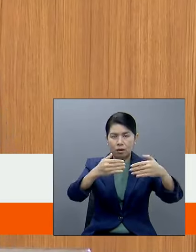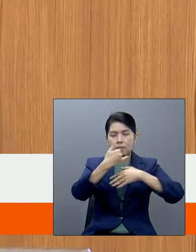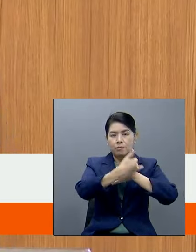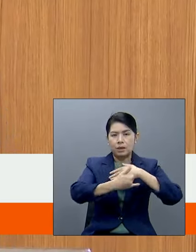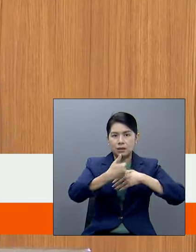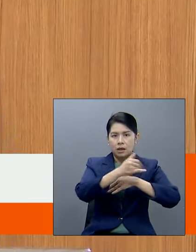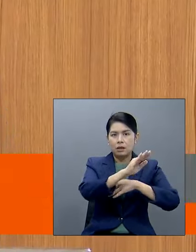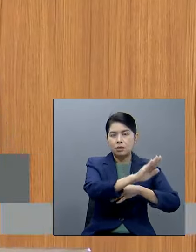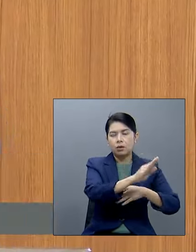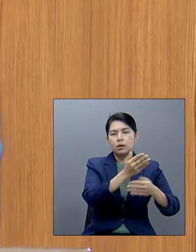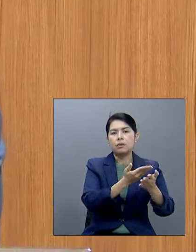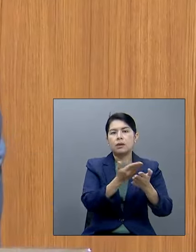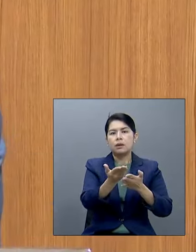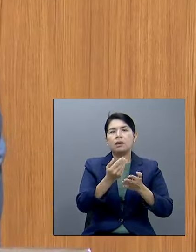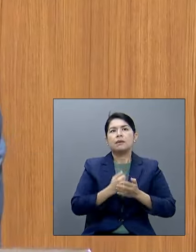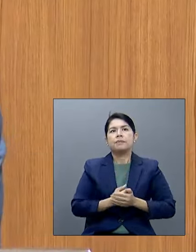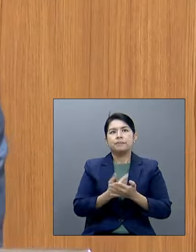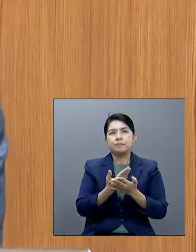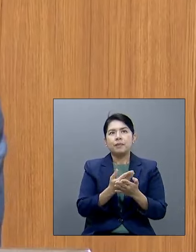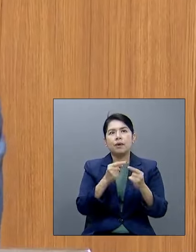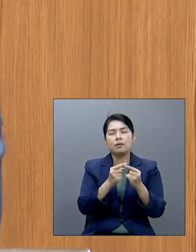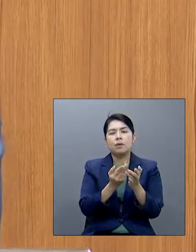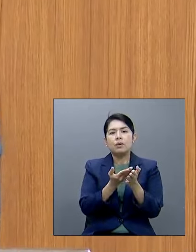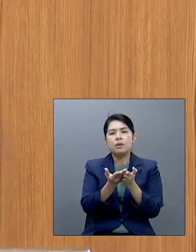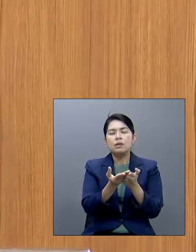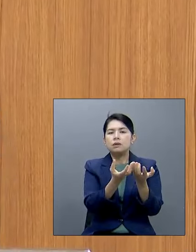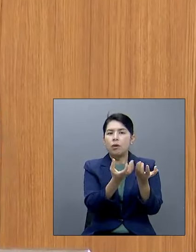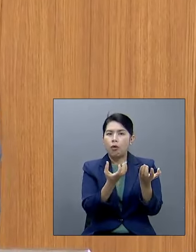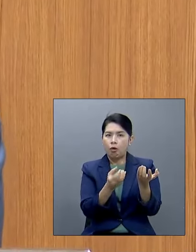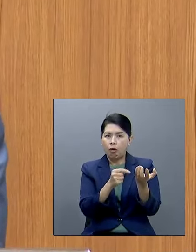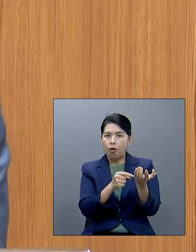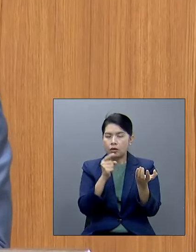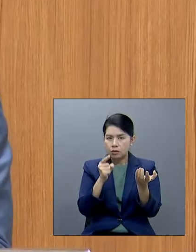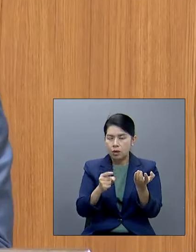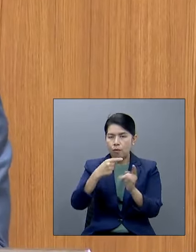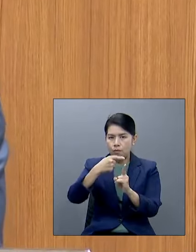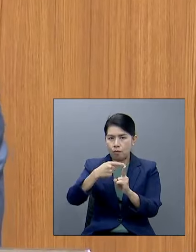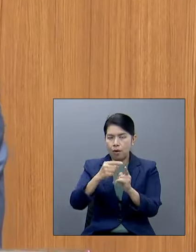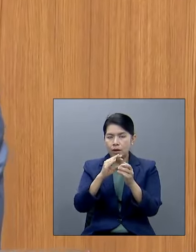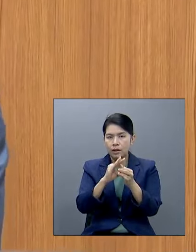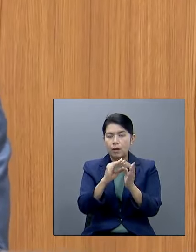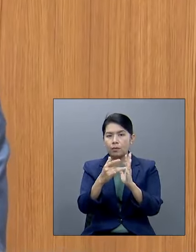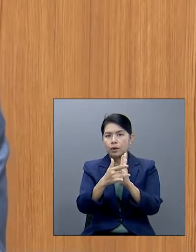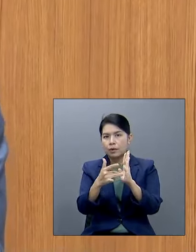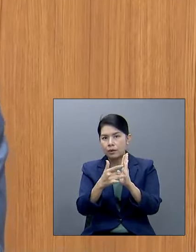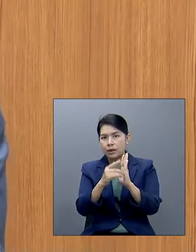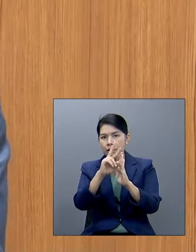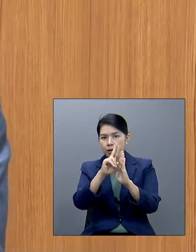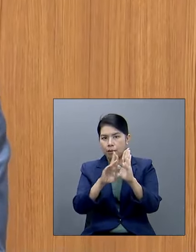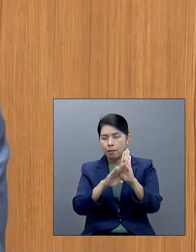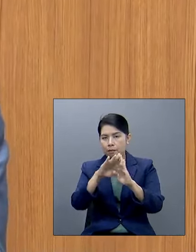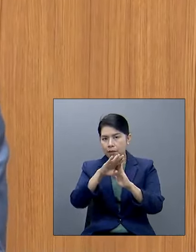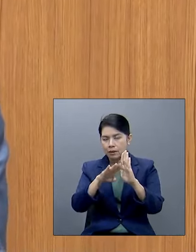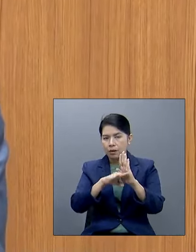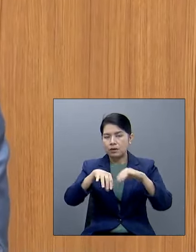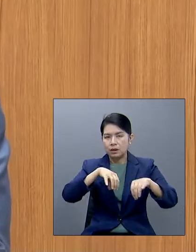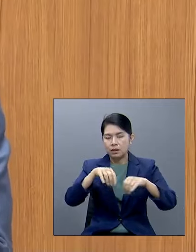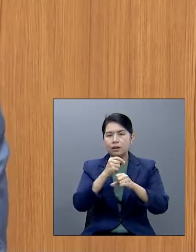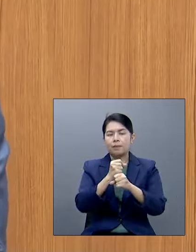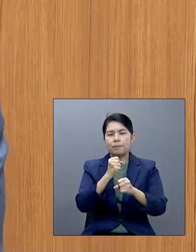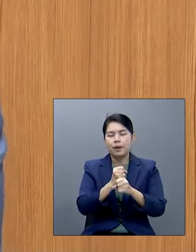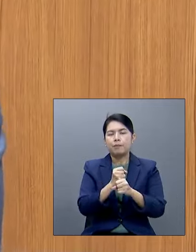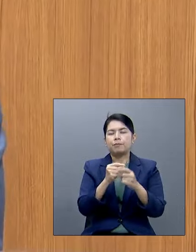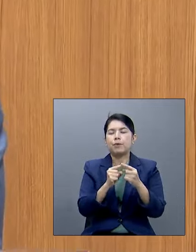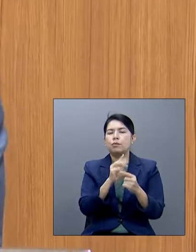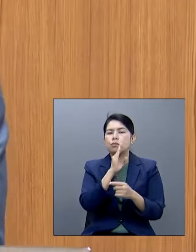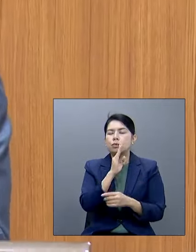าจะซื้อเทคโนโลยีด้วยเพื่อที่เป็นการวางแผนในอนาคตในระยะยาวว่ากองทัพไทยเนี่ยต่อไ